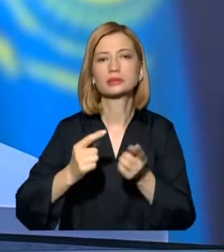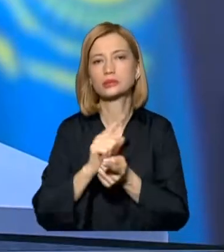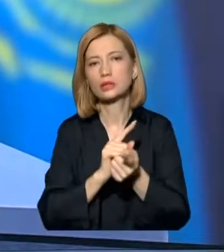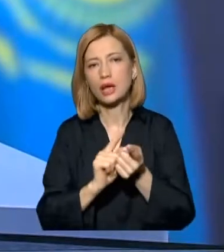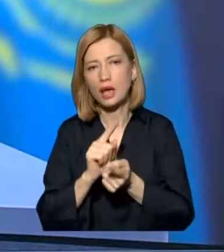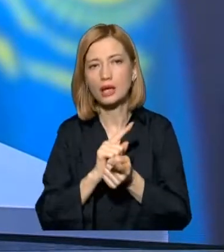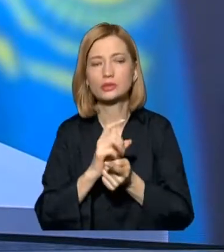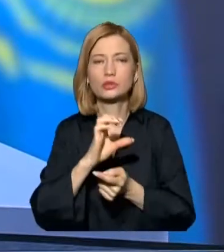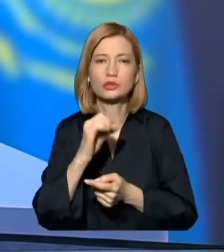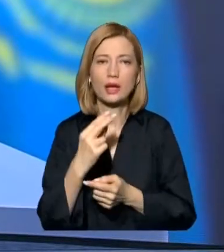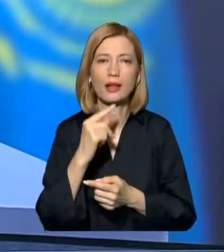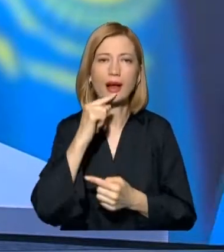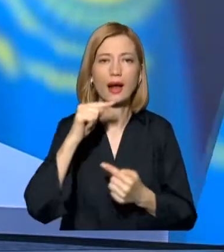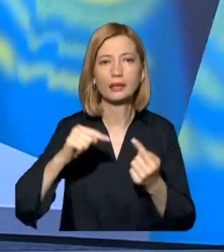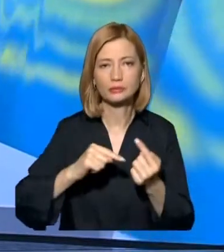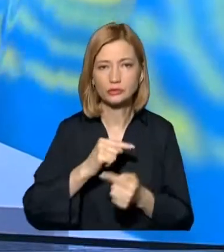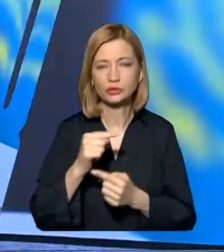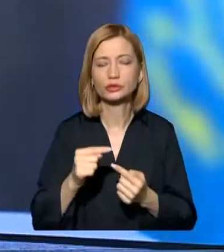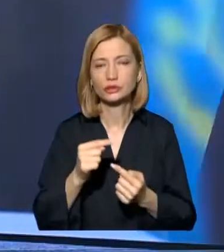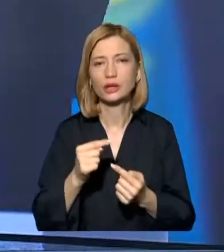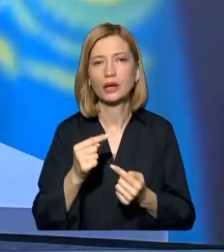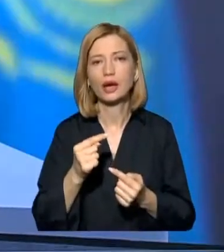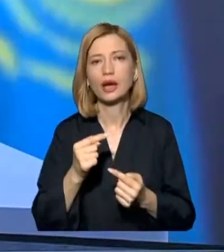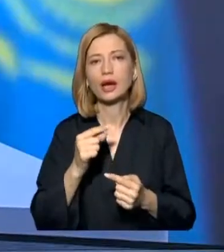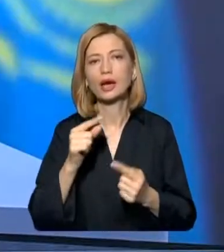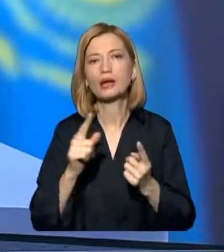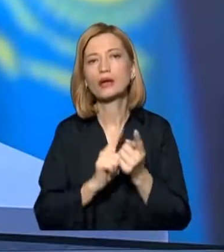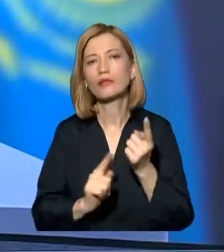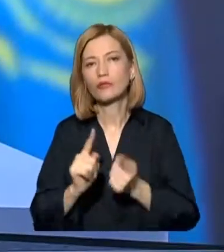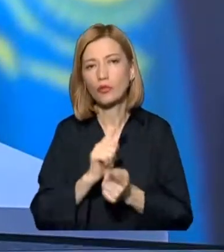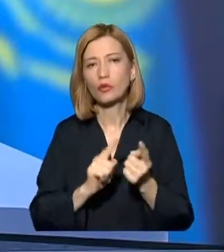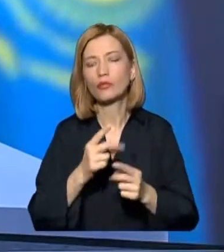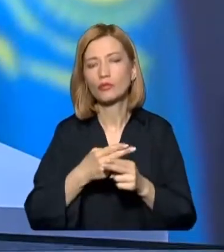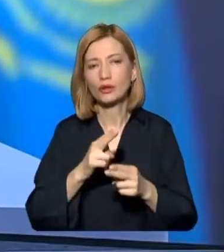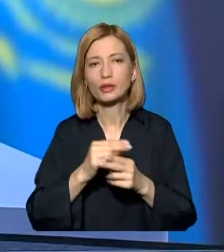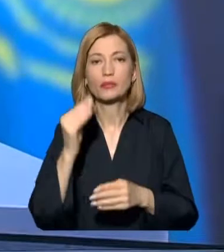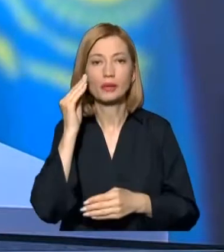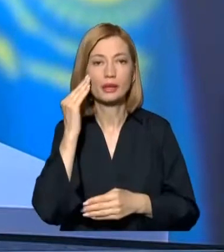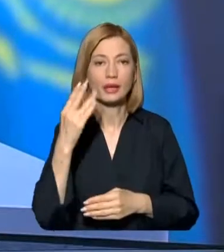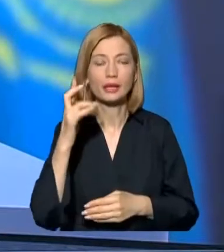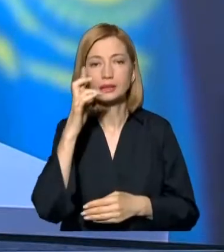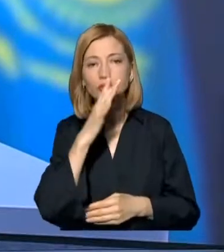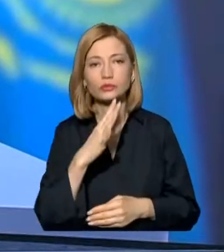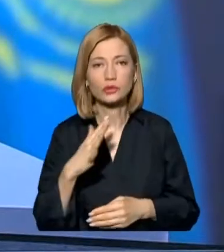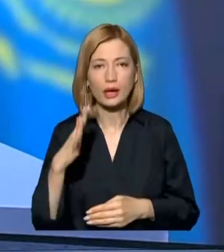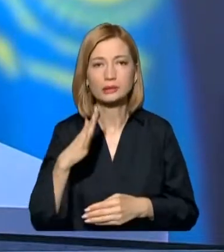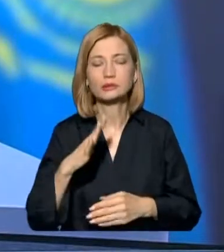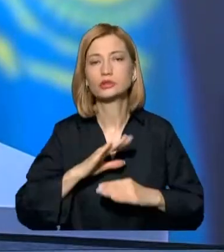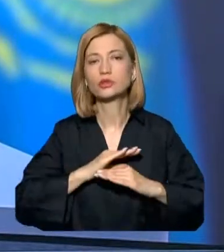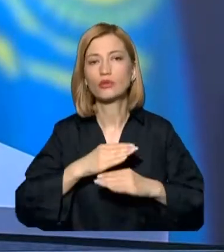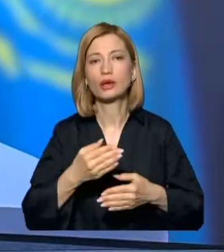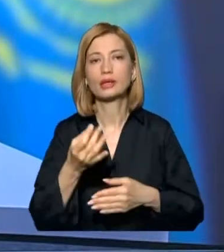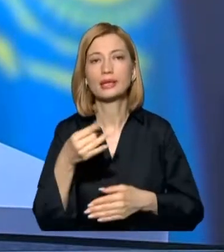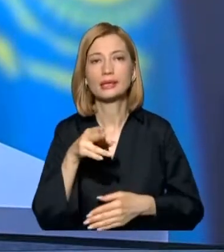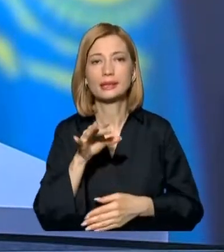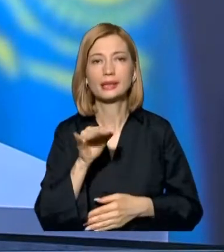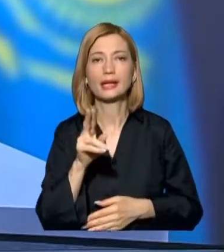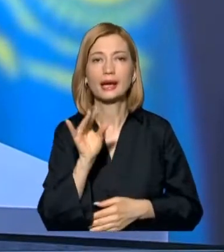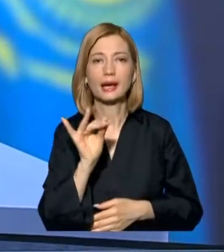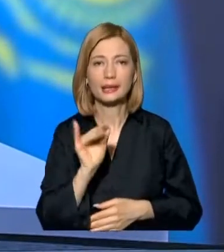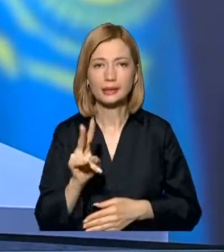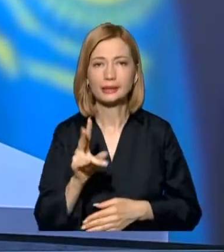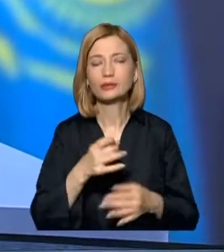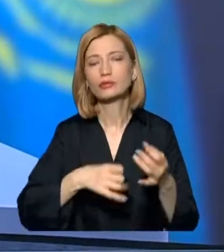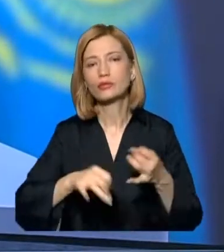масштабных социально-экономических реформ. Таким мнением о предстоящей кампании поделился государственный советник Герлан Карин.